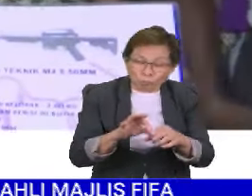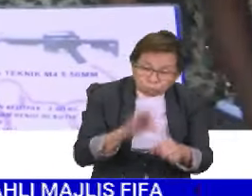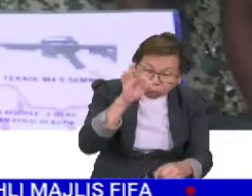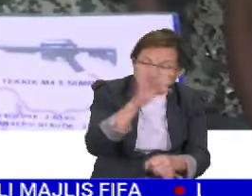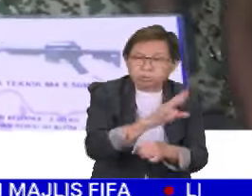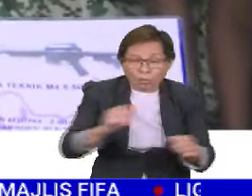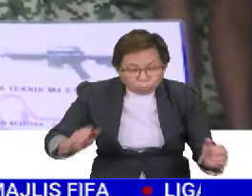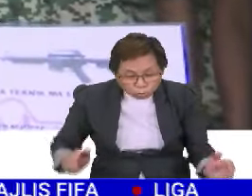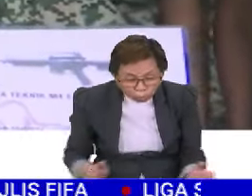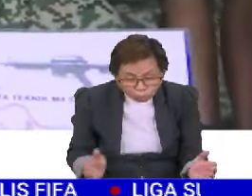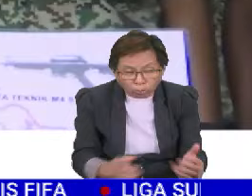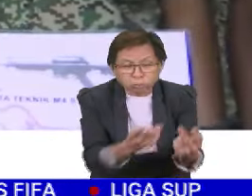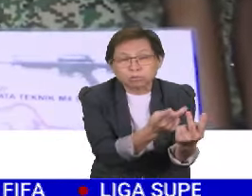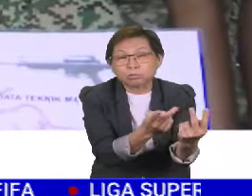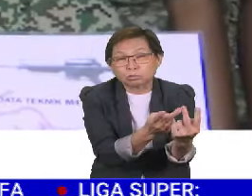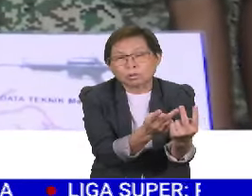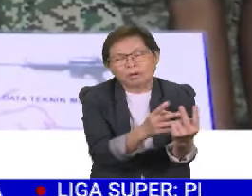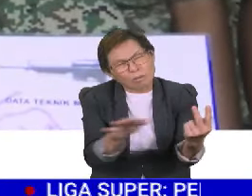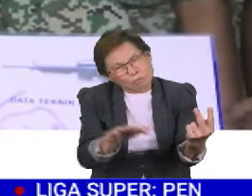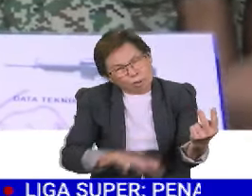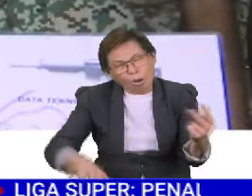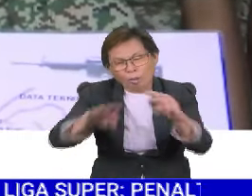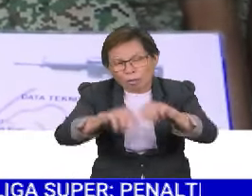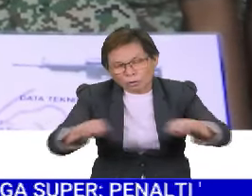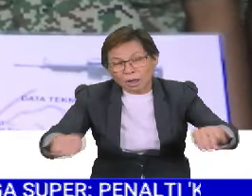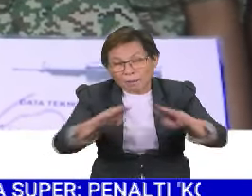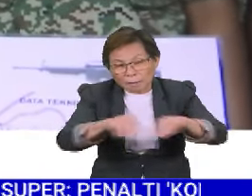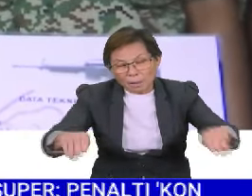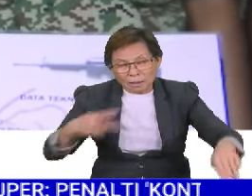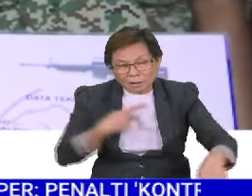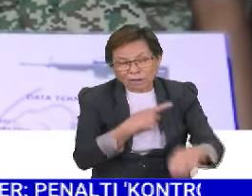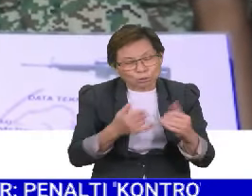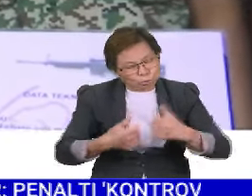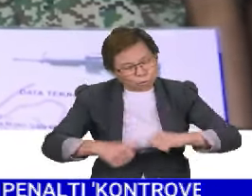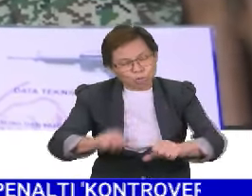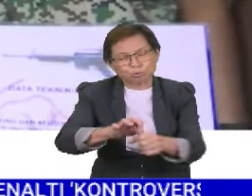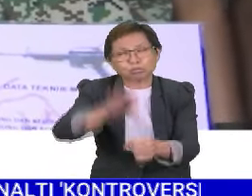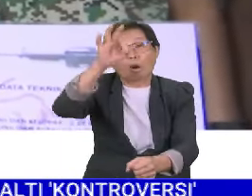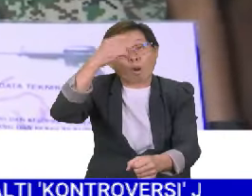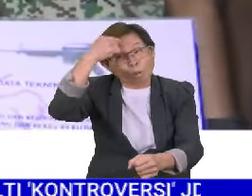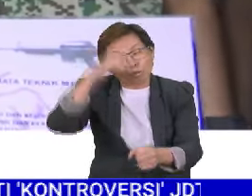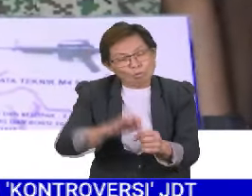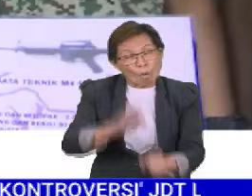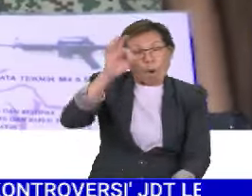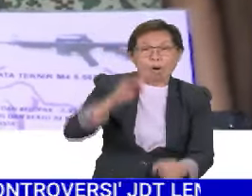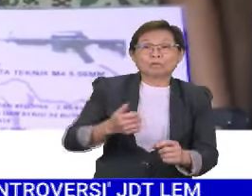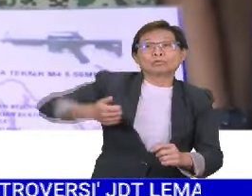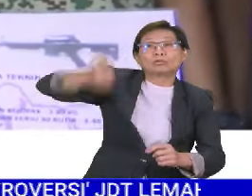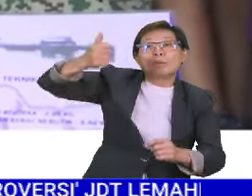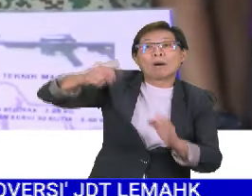juga motivasi tersebut sekurang-kurangnya pelajar-pelajar kita terus bersemangatlah untuk terutama